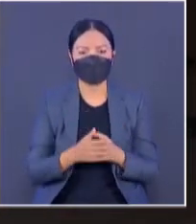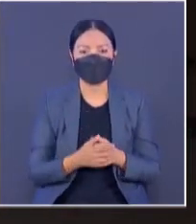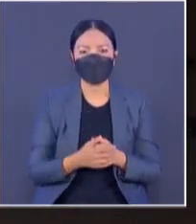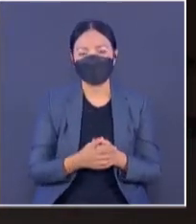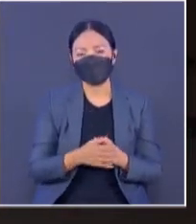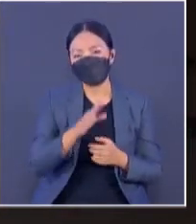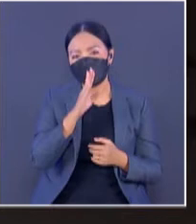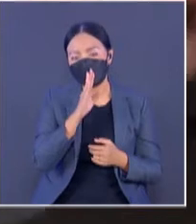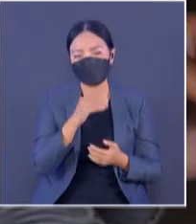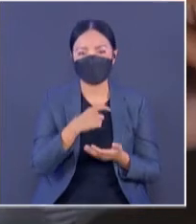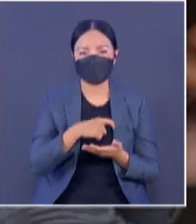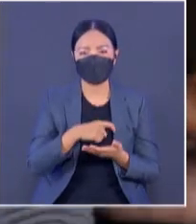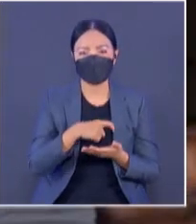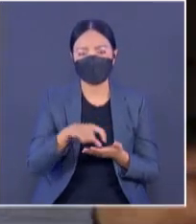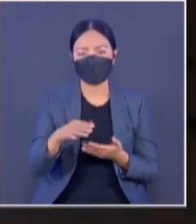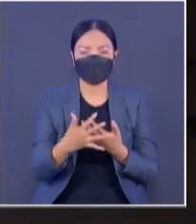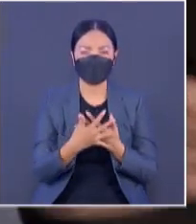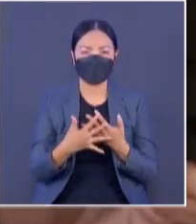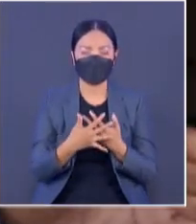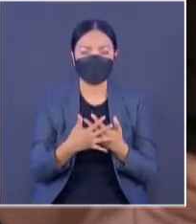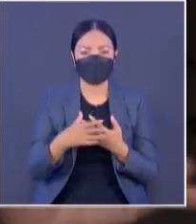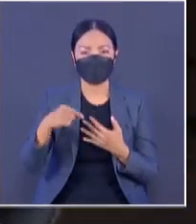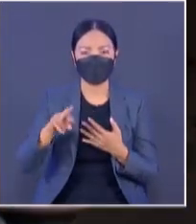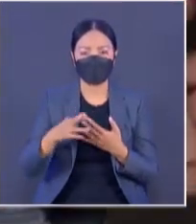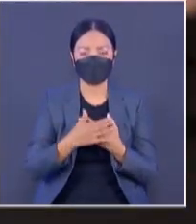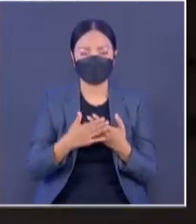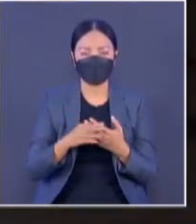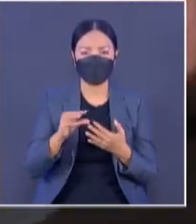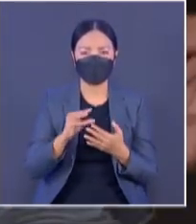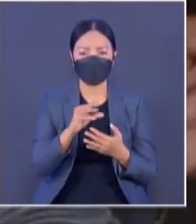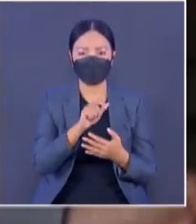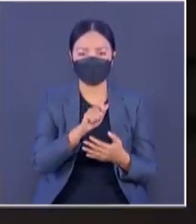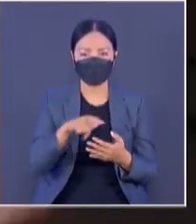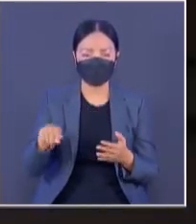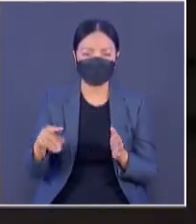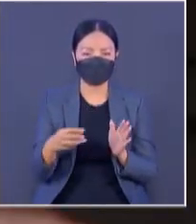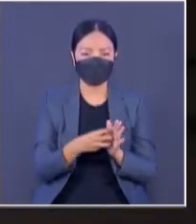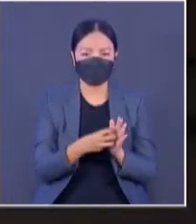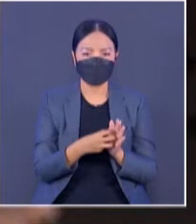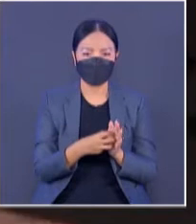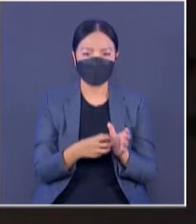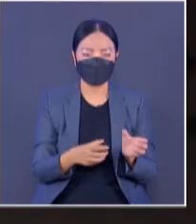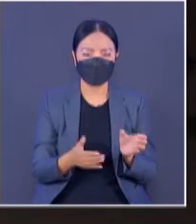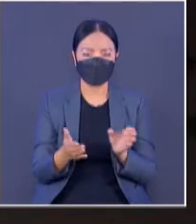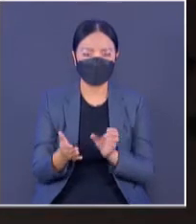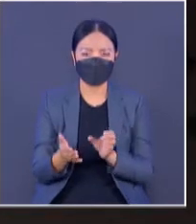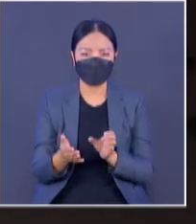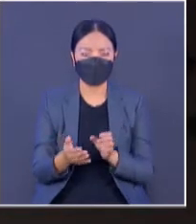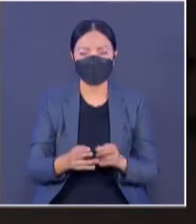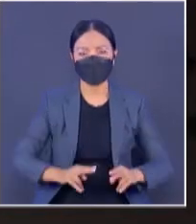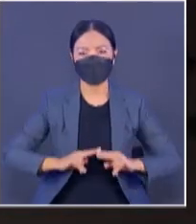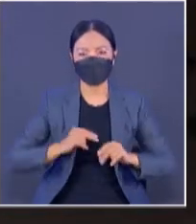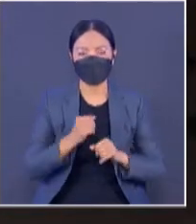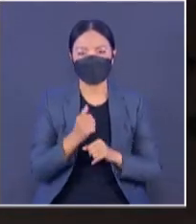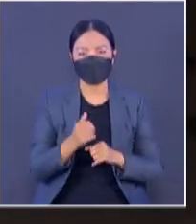ค้างจ่ายสามารถขอ QR code ในแอปได้แล้วก็แคปหน้าจอเอามาสแกนจ่ายผ่านแอปธนาคารได้ด้วยตนเอง